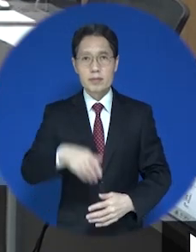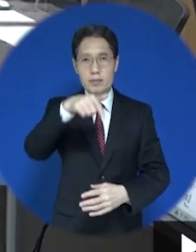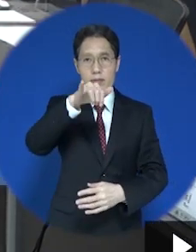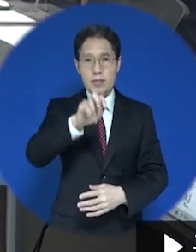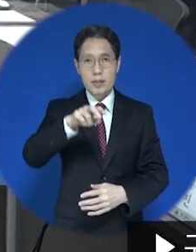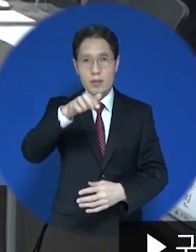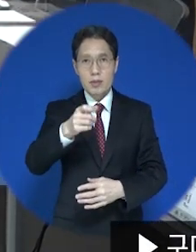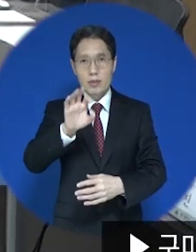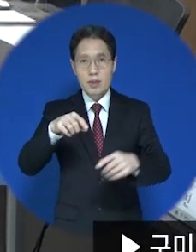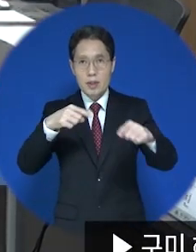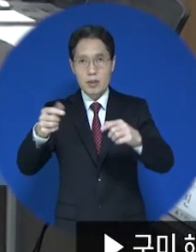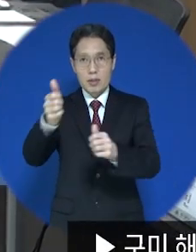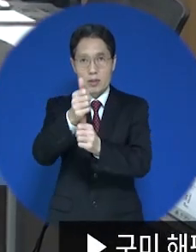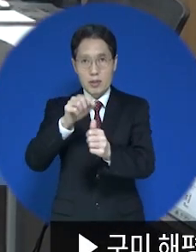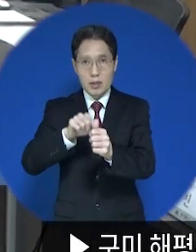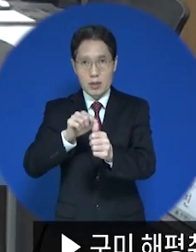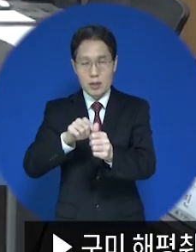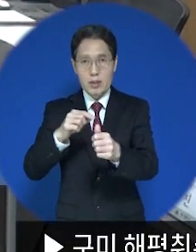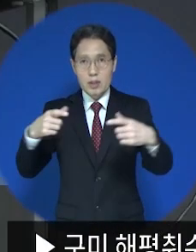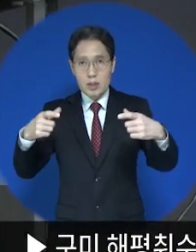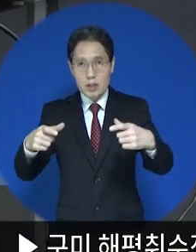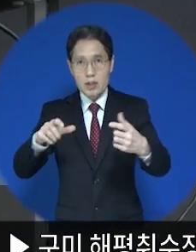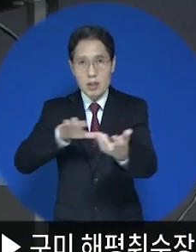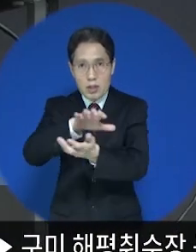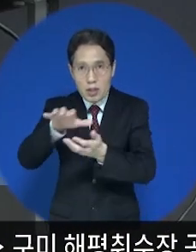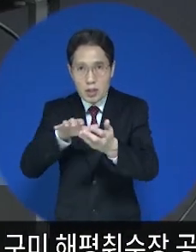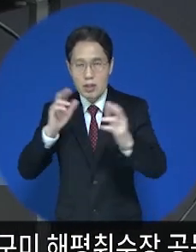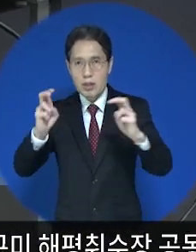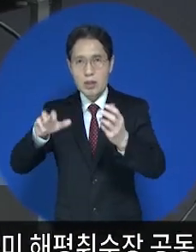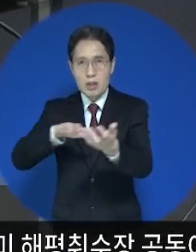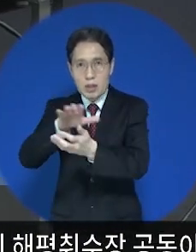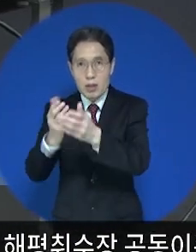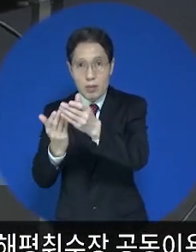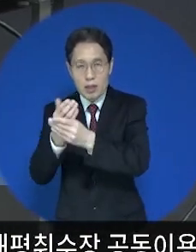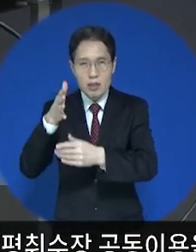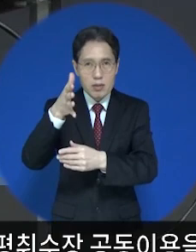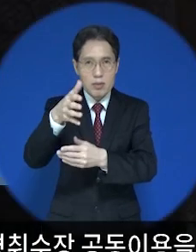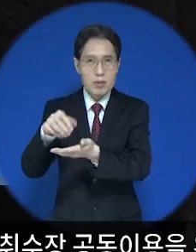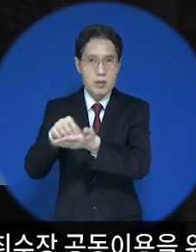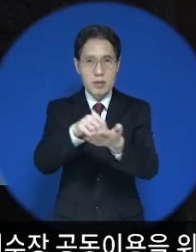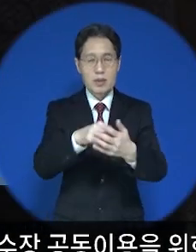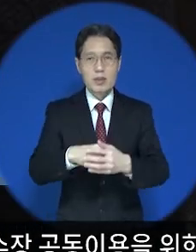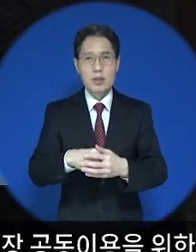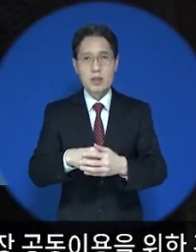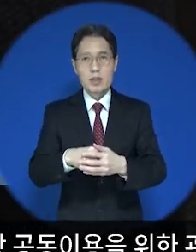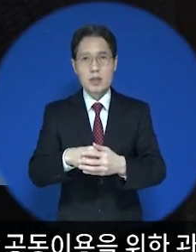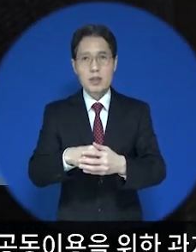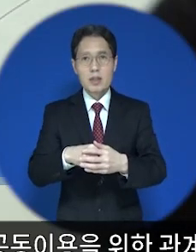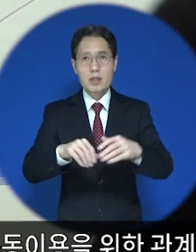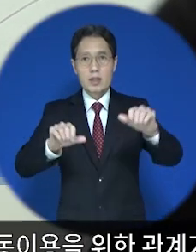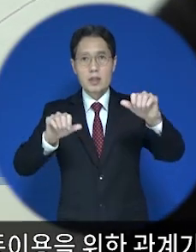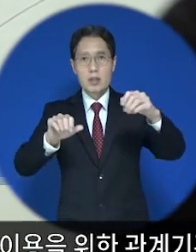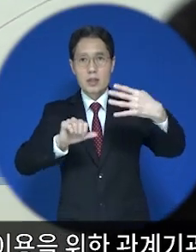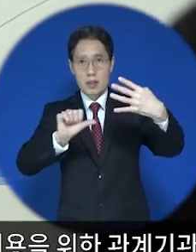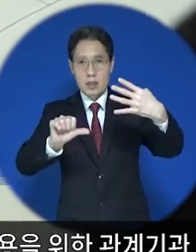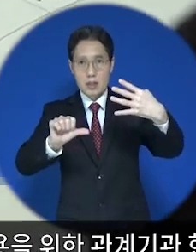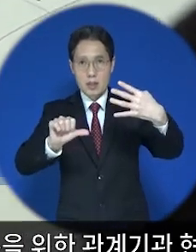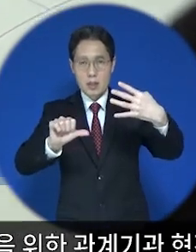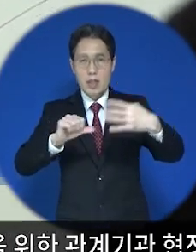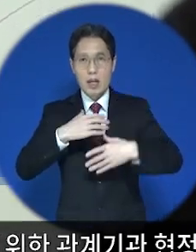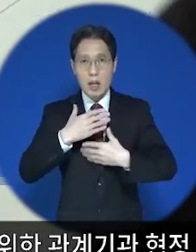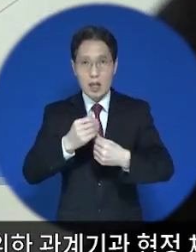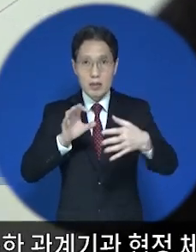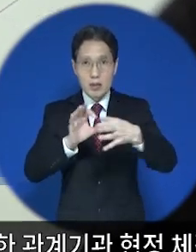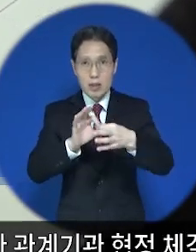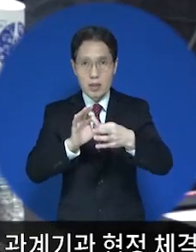김종환 행정부시장 과중 대시민 재해 중대 산업재해 분야 전문가 등이 참석한 가운데 지난 5일 대구시 중대재해